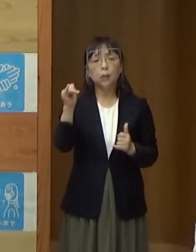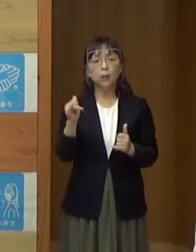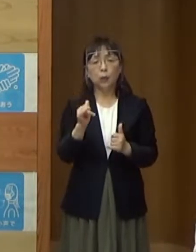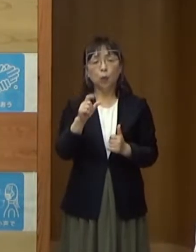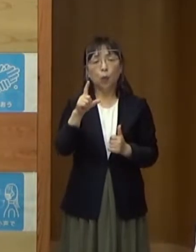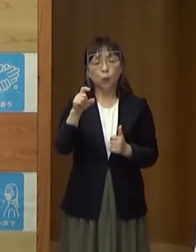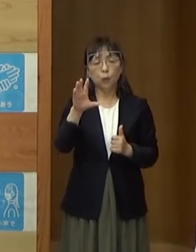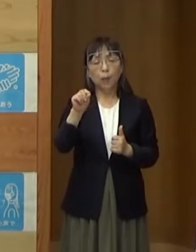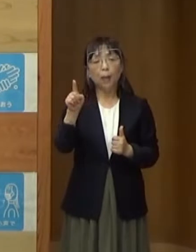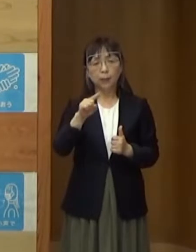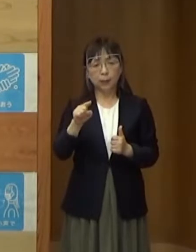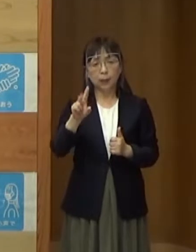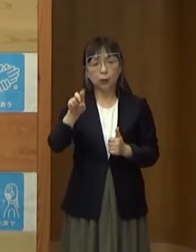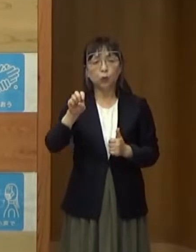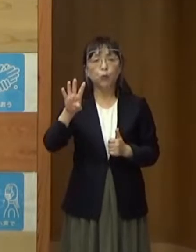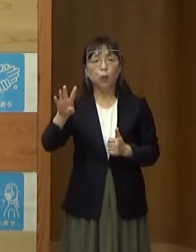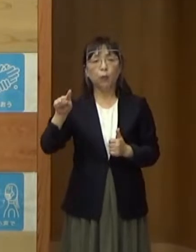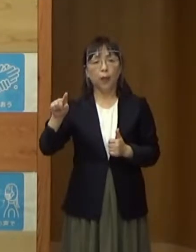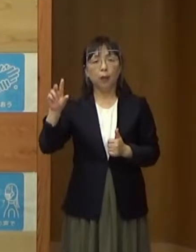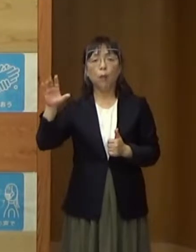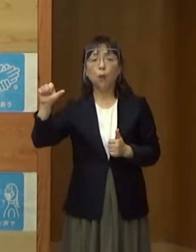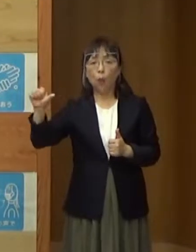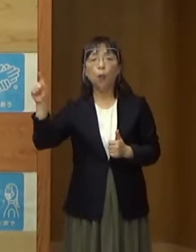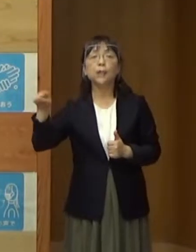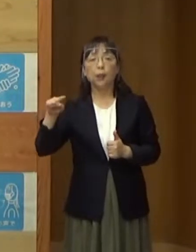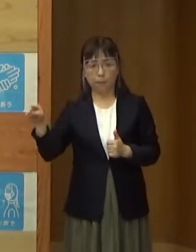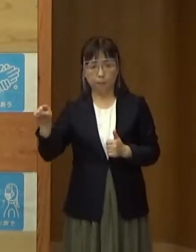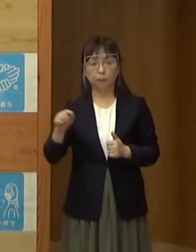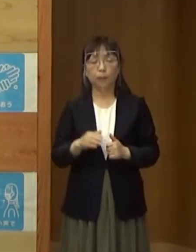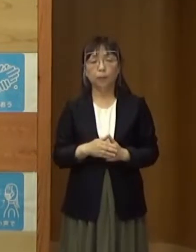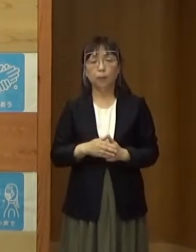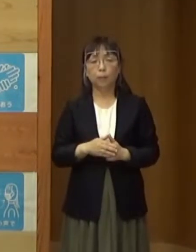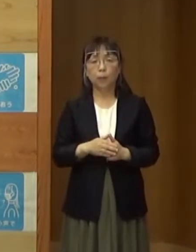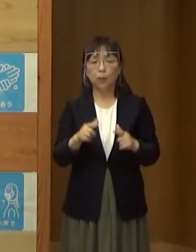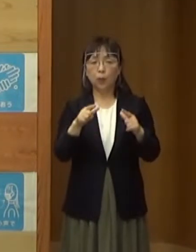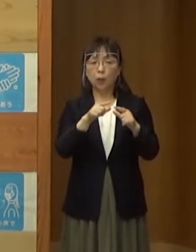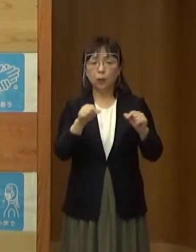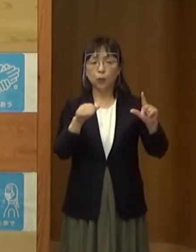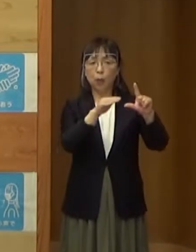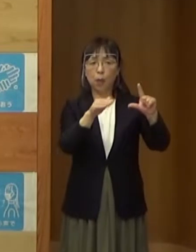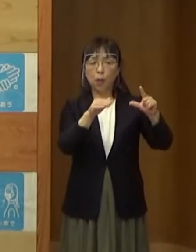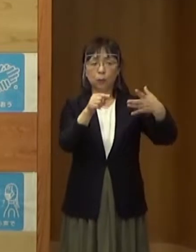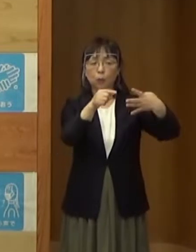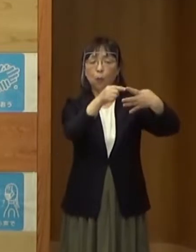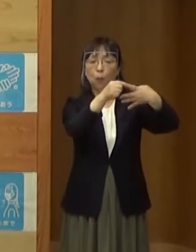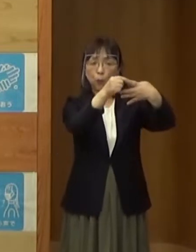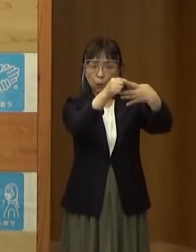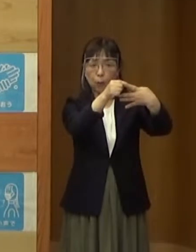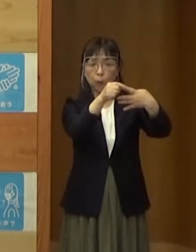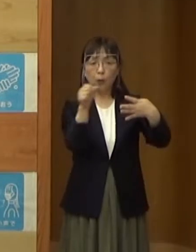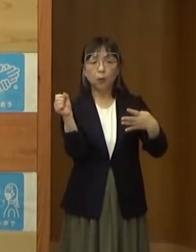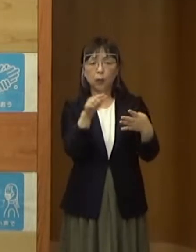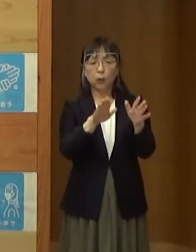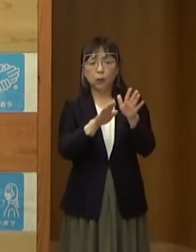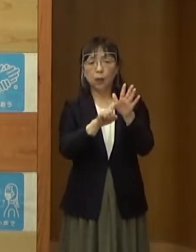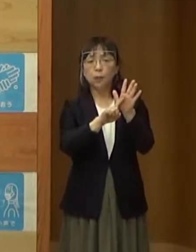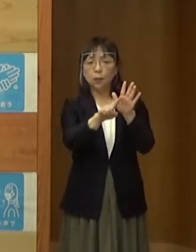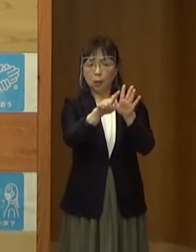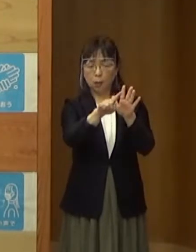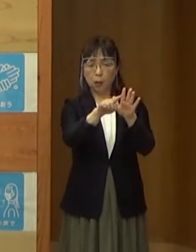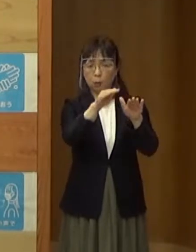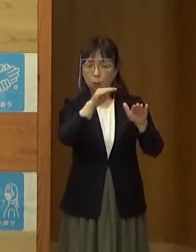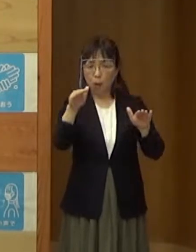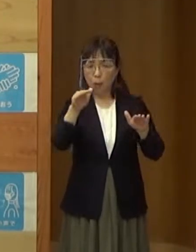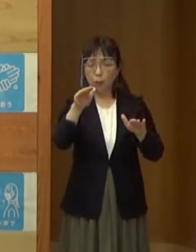万人あたり 24.5 人ということで、この国のステージ4緊急事態宣言の水